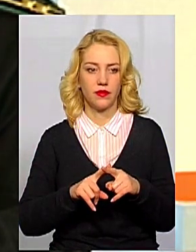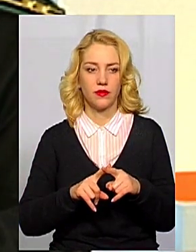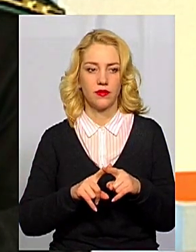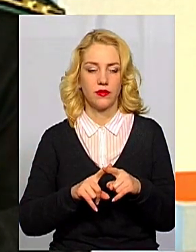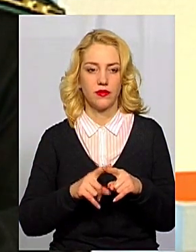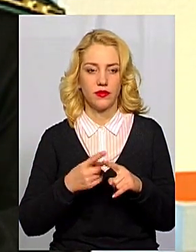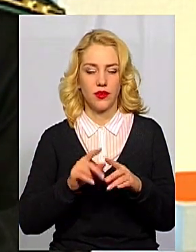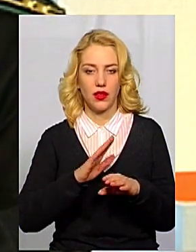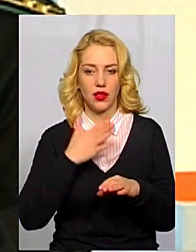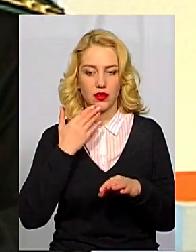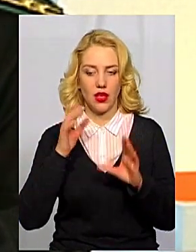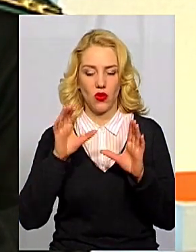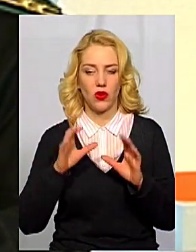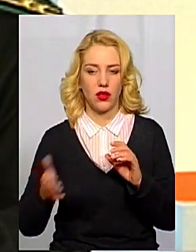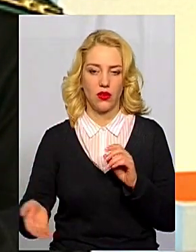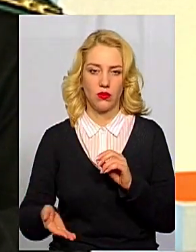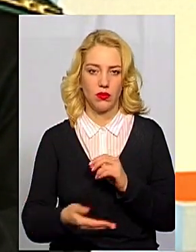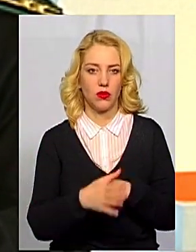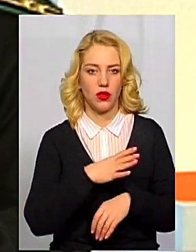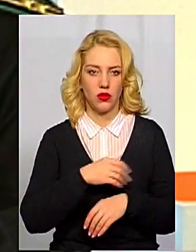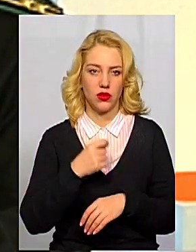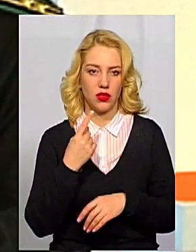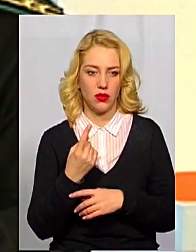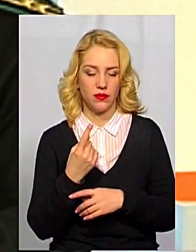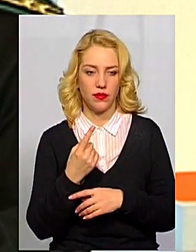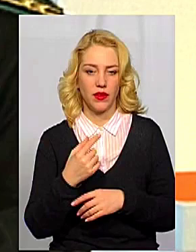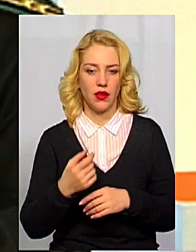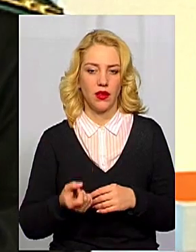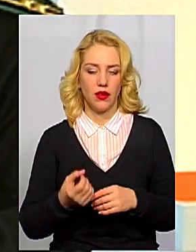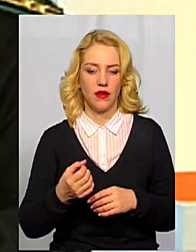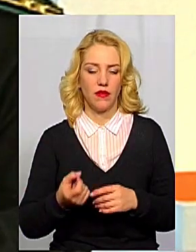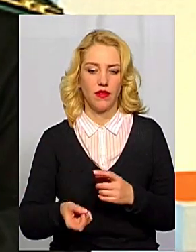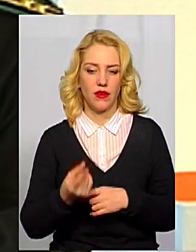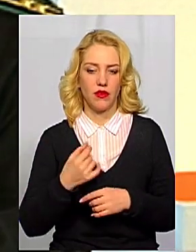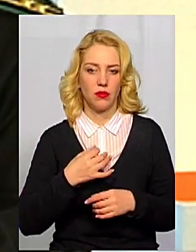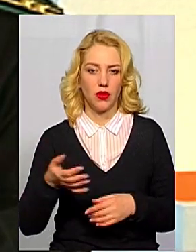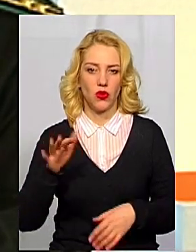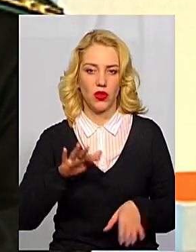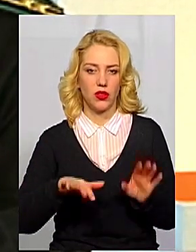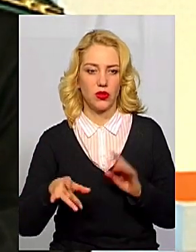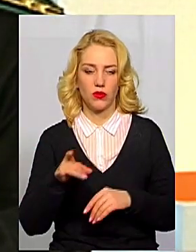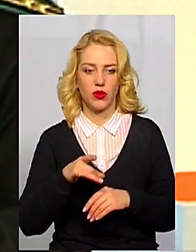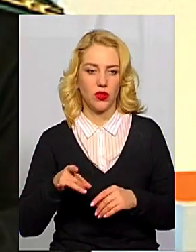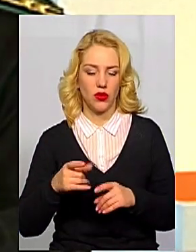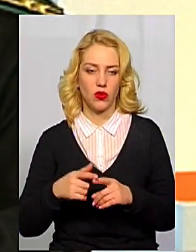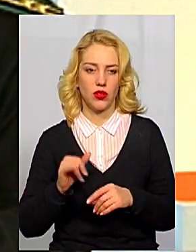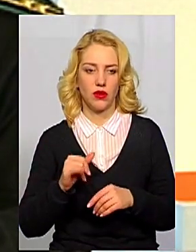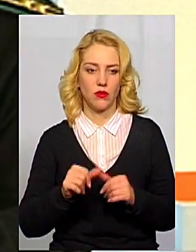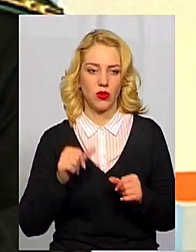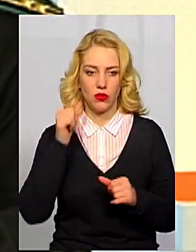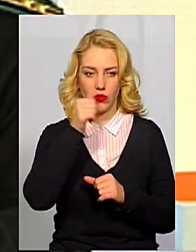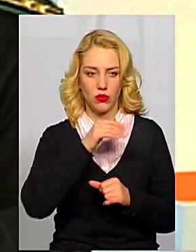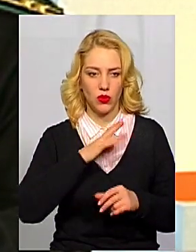якраз оці от незаконна рубка була одна, виявлена в Білогірському районі на 1 600 000. В минулому році